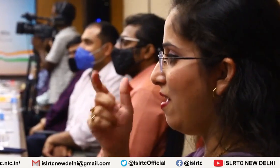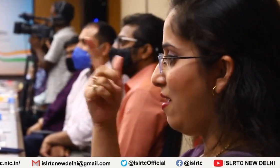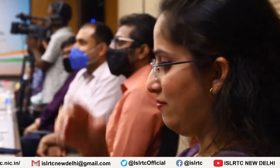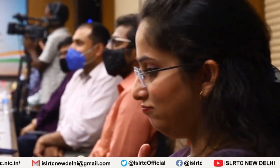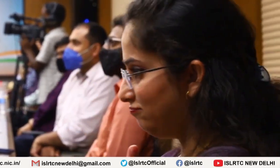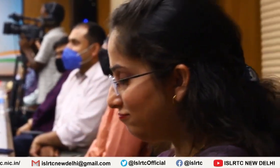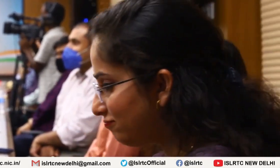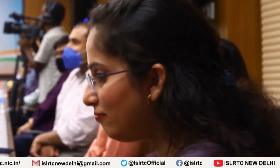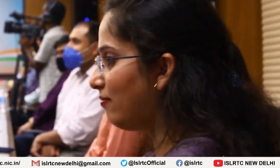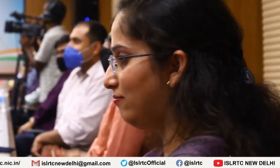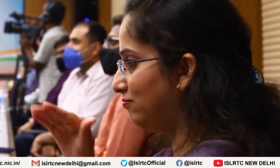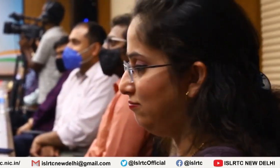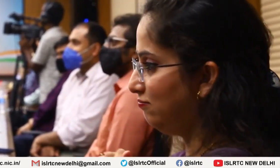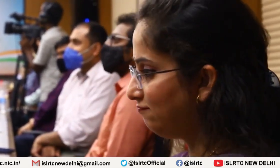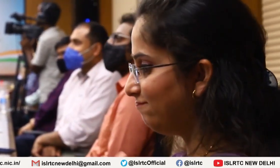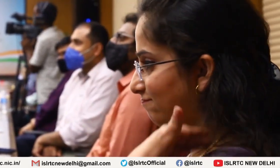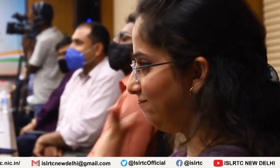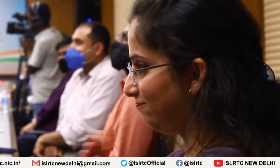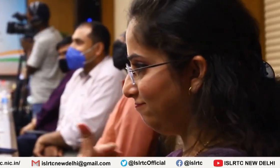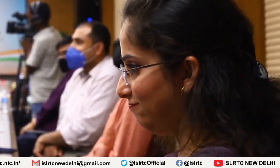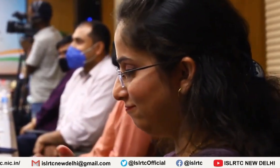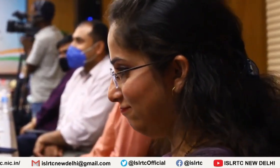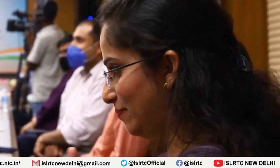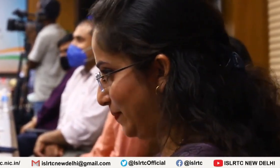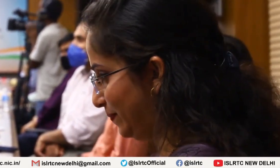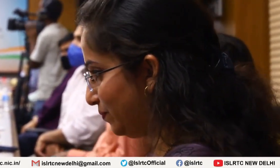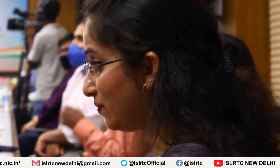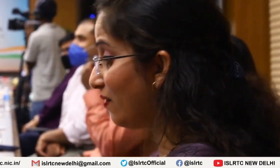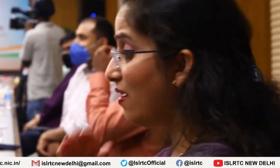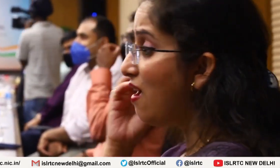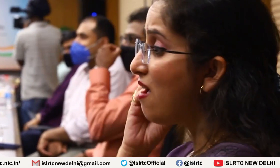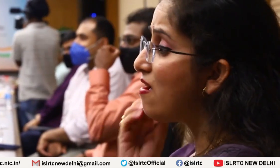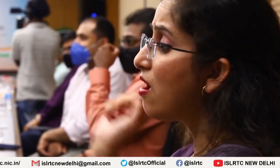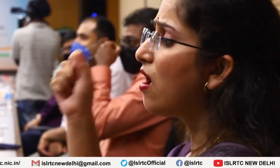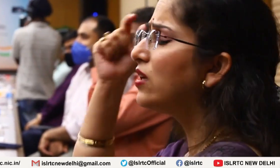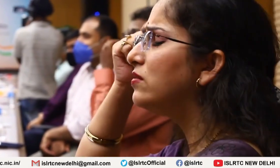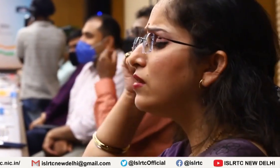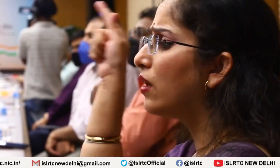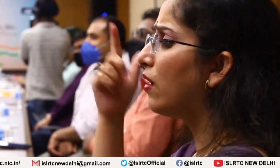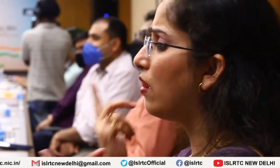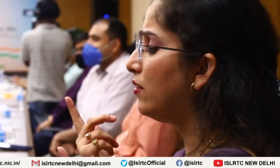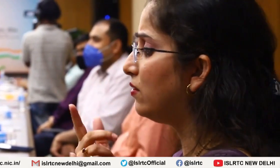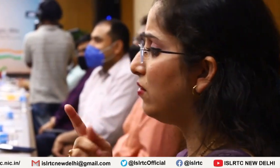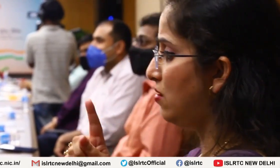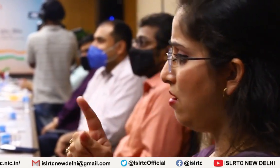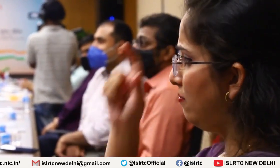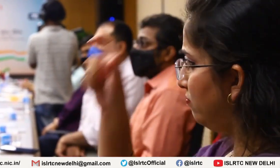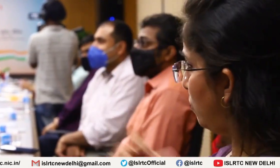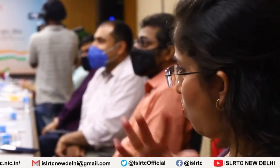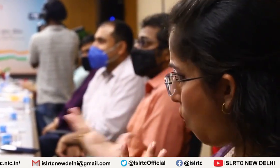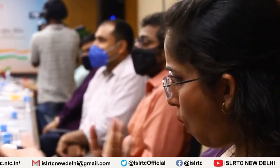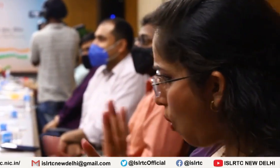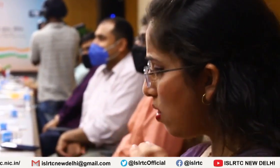कुशल नेतृत्व में ISLRTC के द्वारा जो आदरणीय प्रधानमंत्री जी का सोच है कि सबका साथ लेते